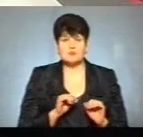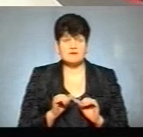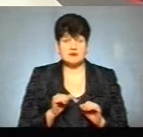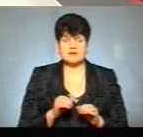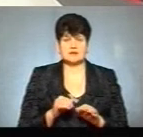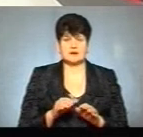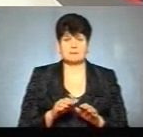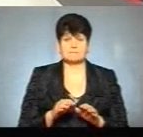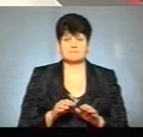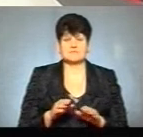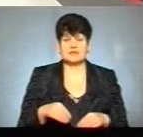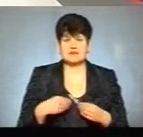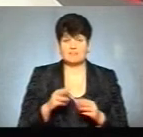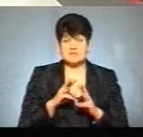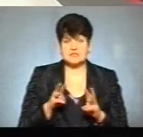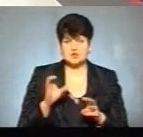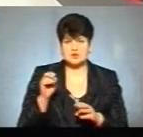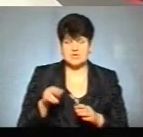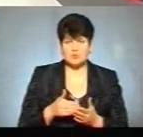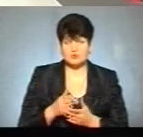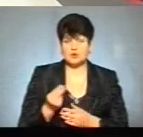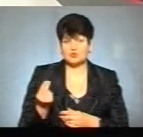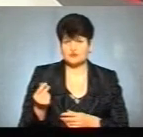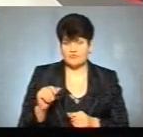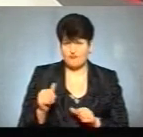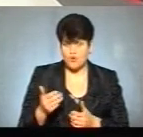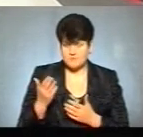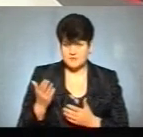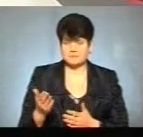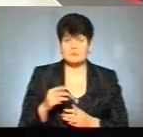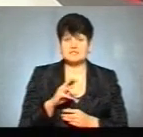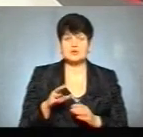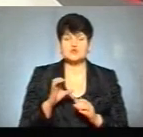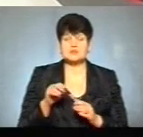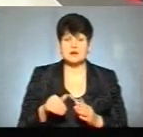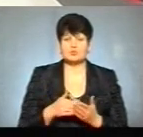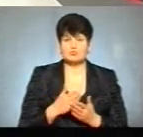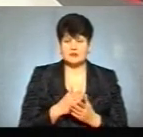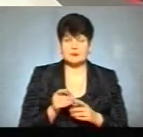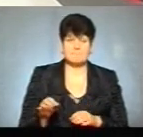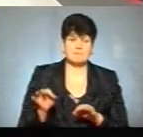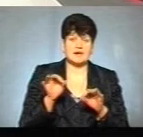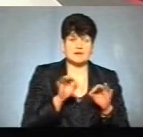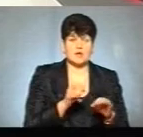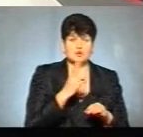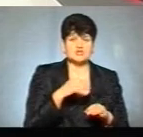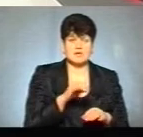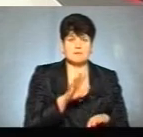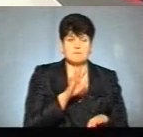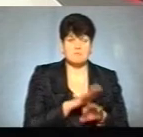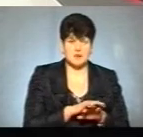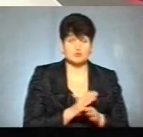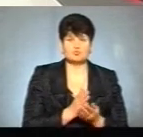управління подає до Міністерства соціальної політики в грошовій формі дані. Міністерство соціальної політики передає Ощадбанку.